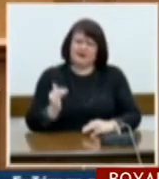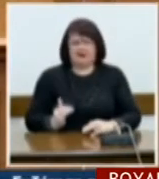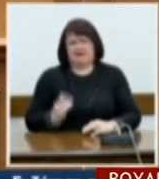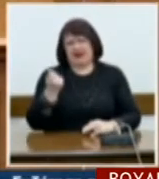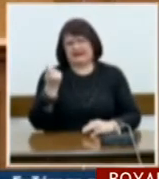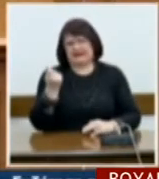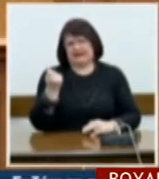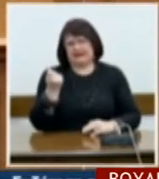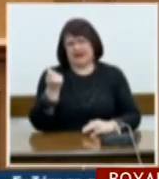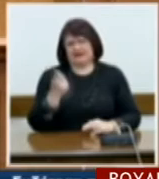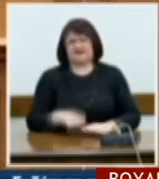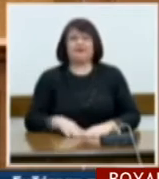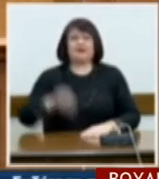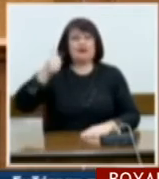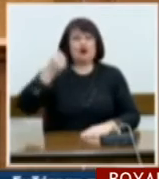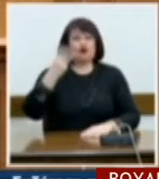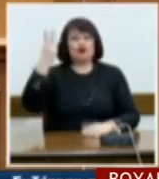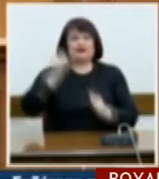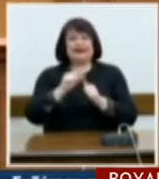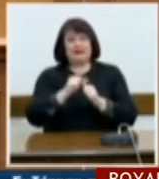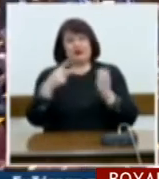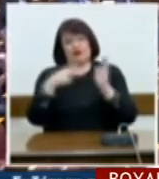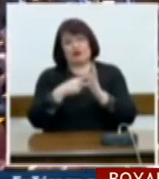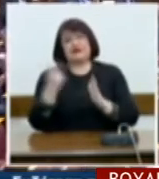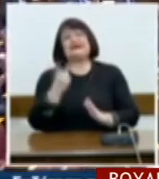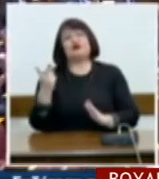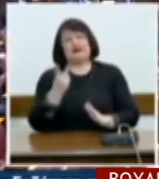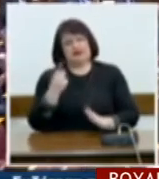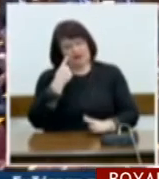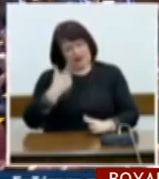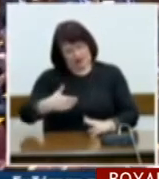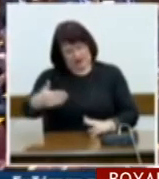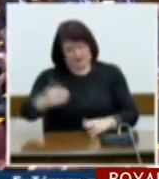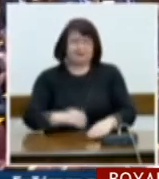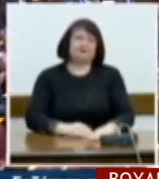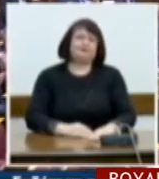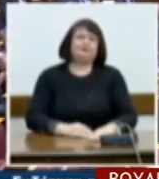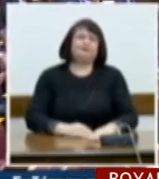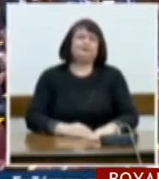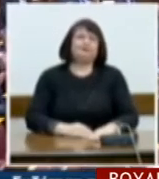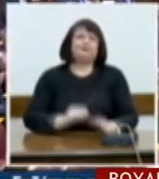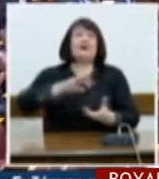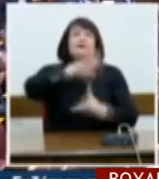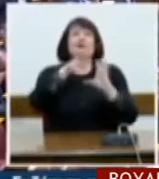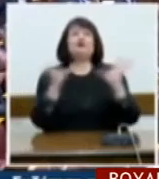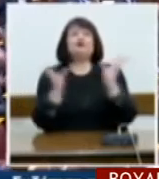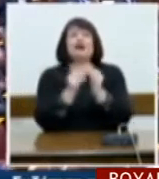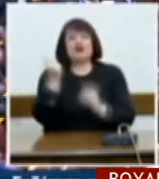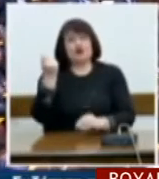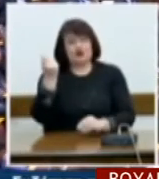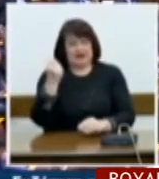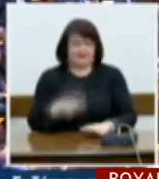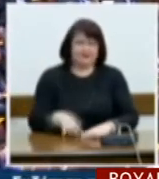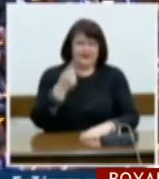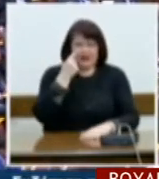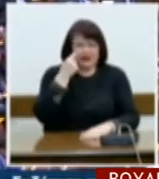πρώτο τρίμηνο του 2022. Αυτό όσον αφορά την παγκόσμια οικονομία. Πάμε να δούμε τώρα ποια